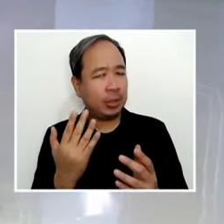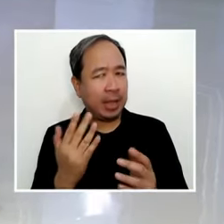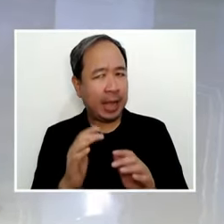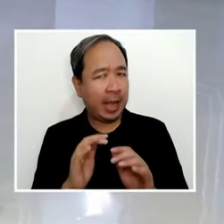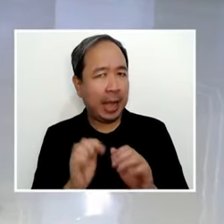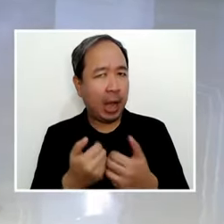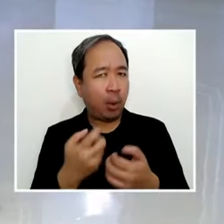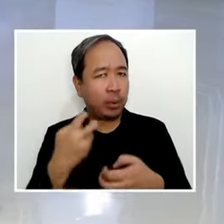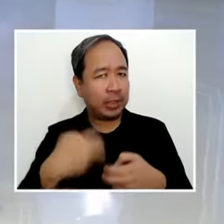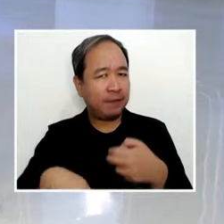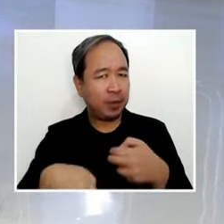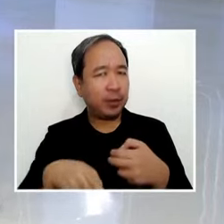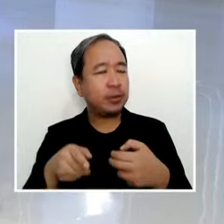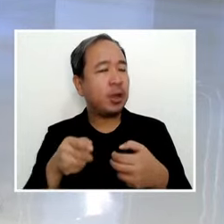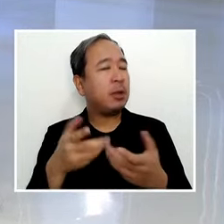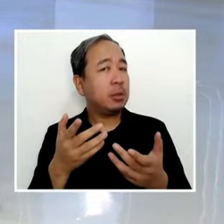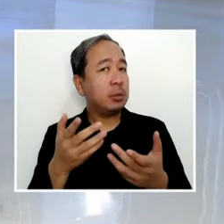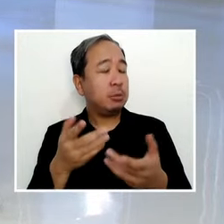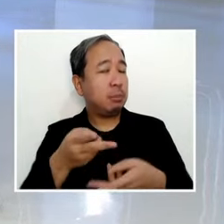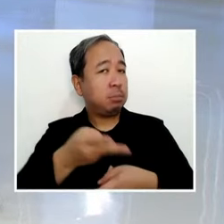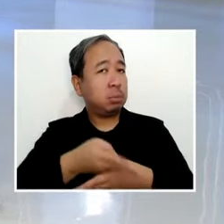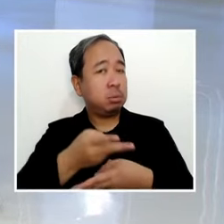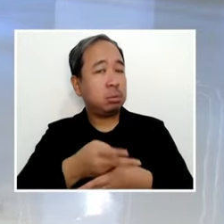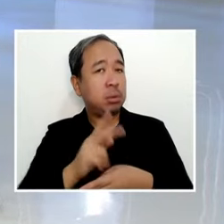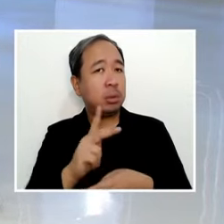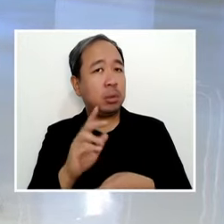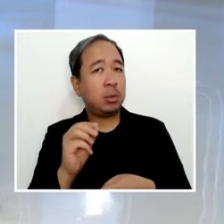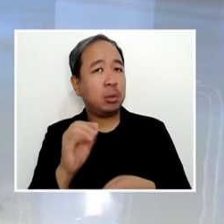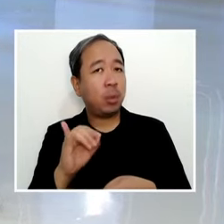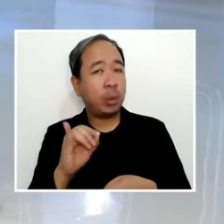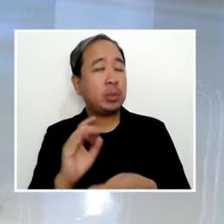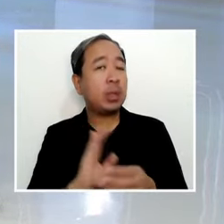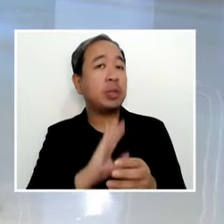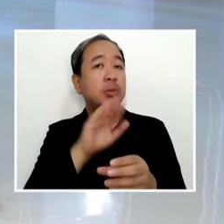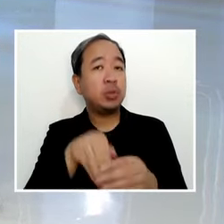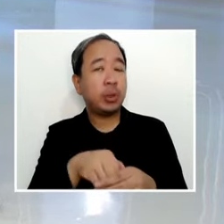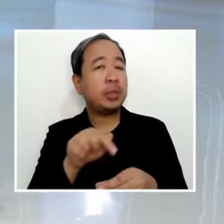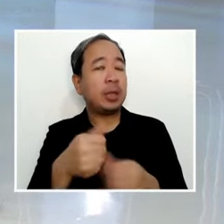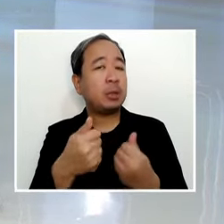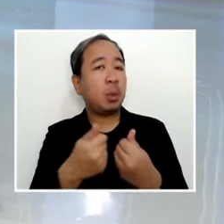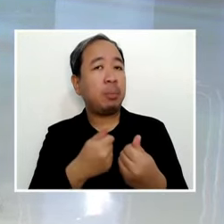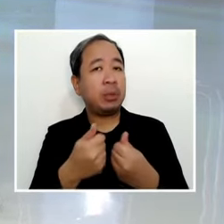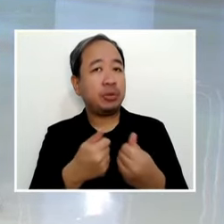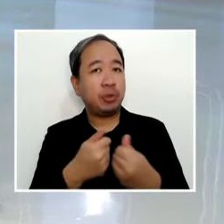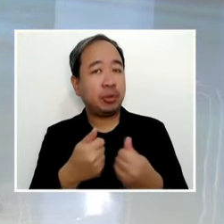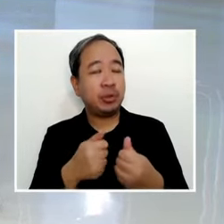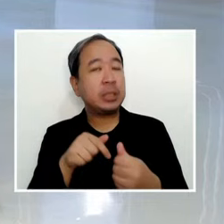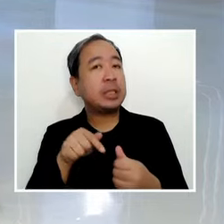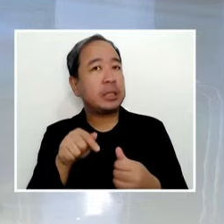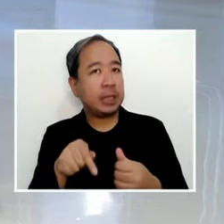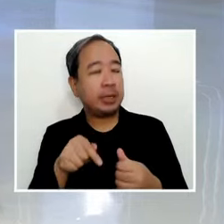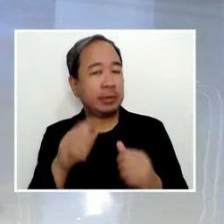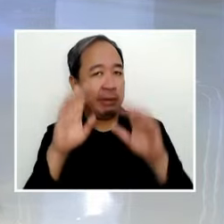ng mga koi na siyang isinasalang sa ganitong show? Yan po ang tampok